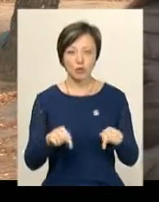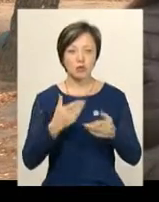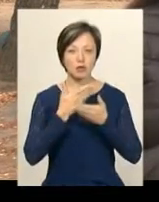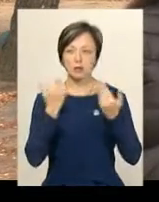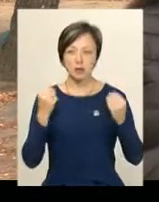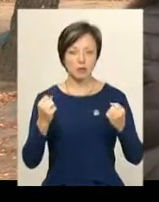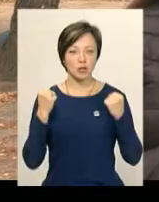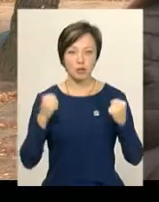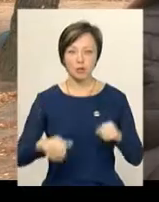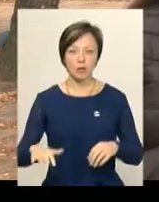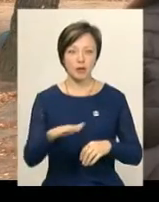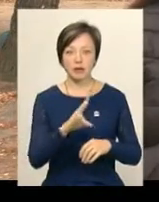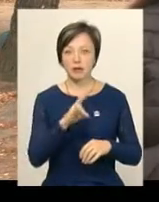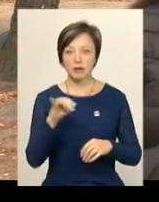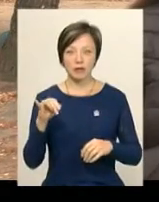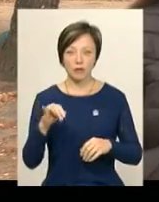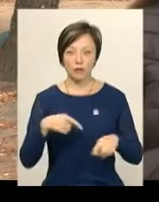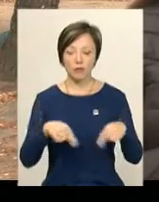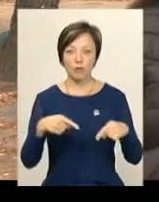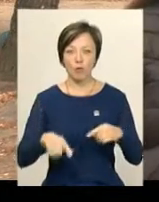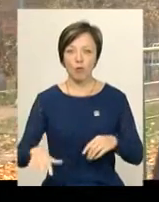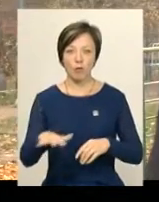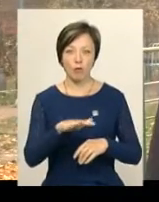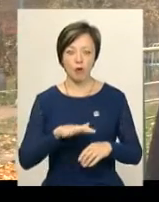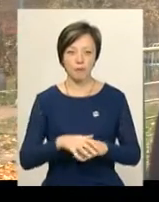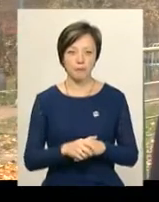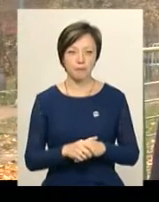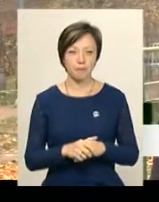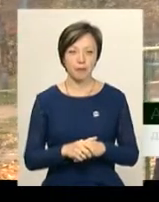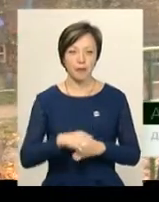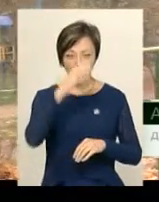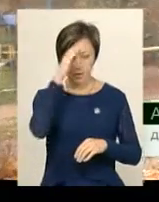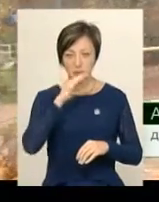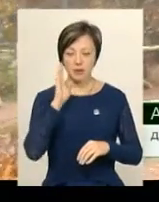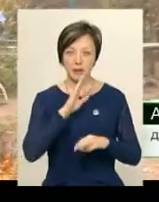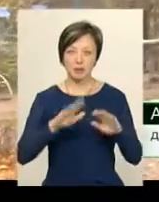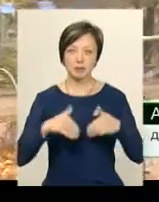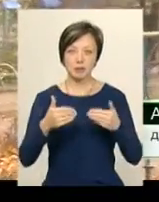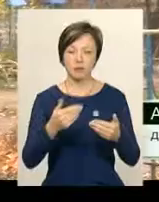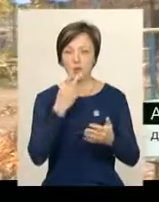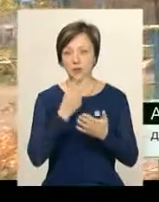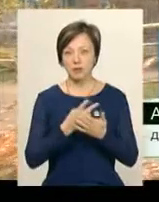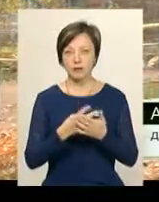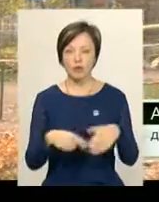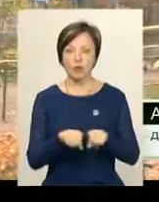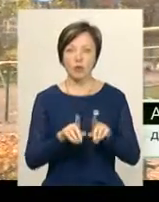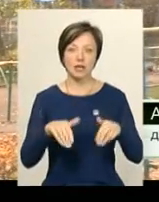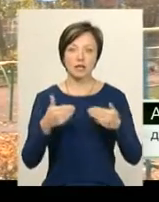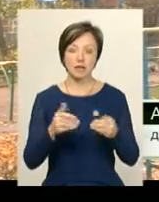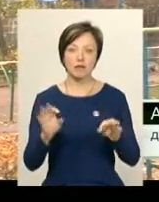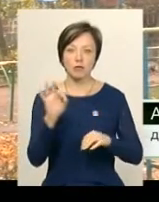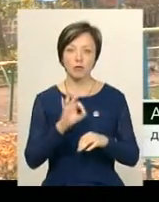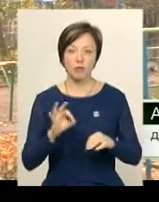немає ні спортивного майданчику, ні футбольного поля. Батьки ініціативні проявили ініціативу